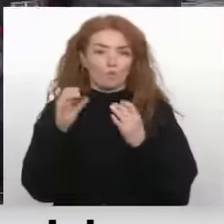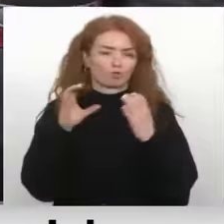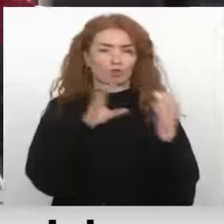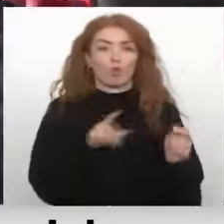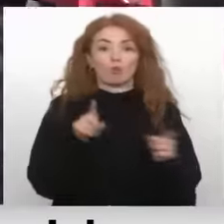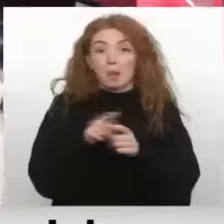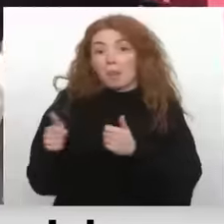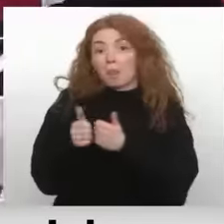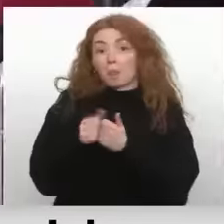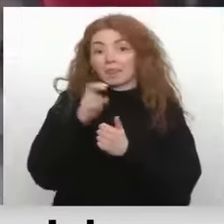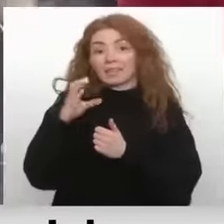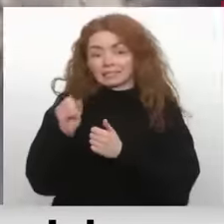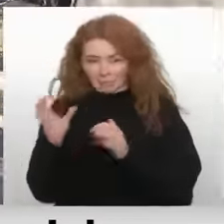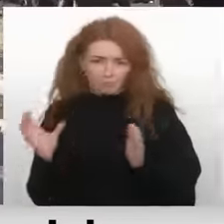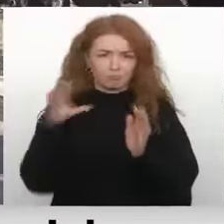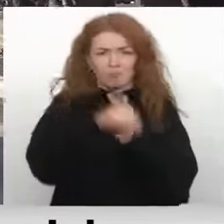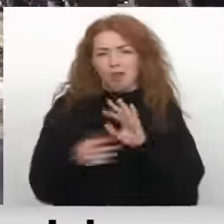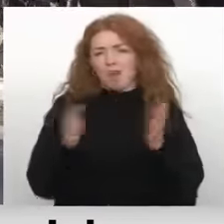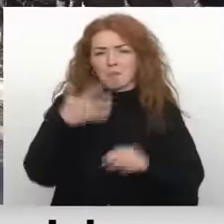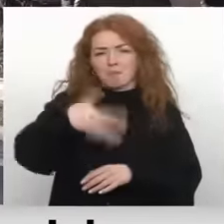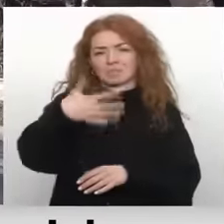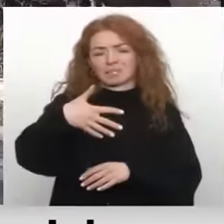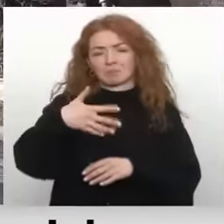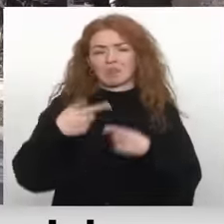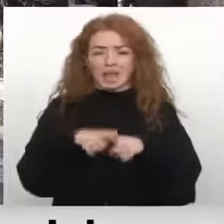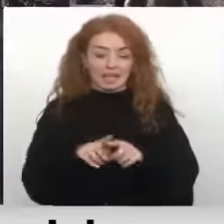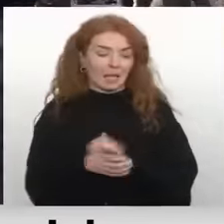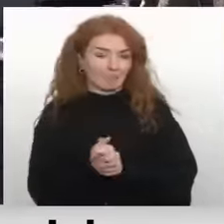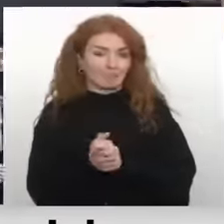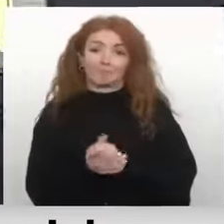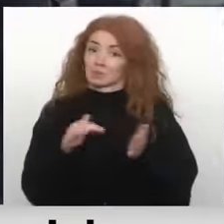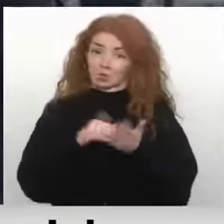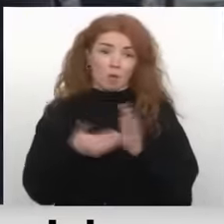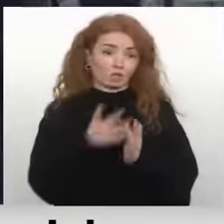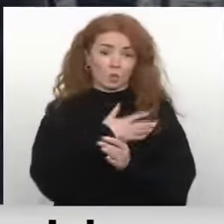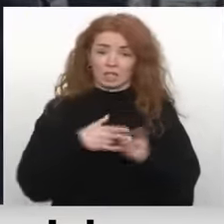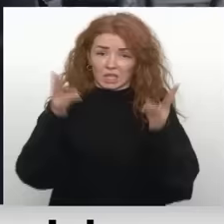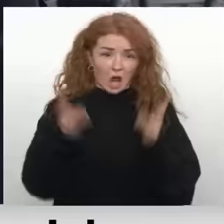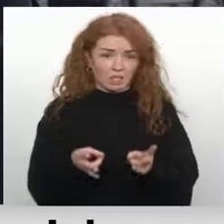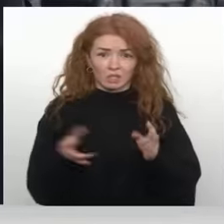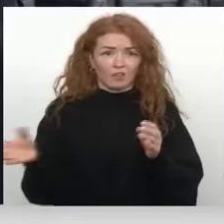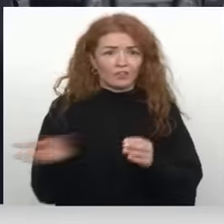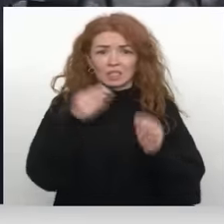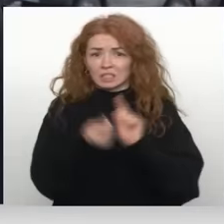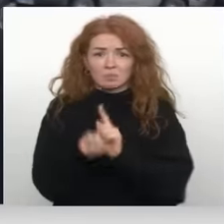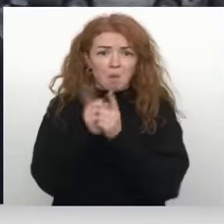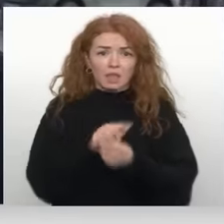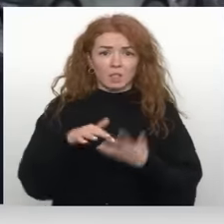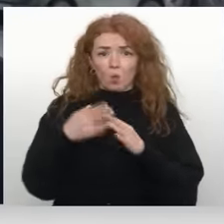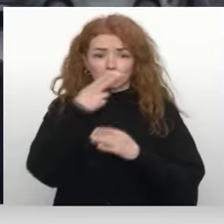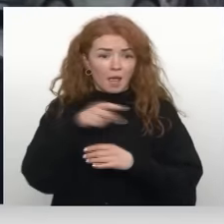Nīcas puses tām pievienojās vēl aptuveni 50. Situācija diezgan traģiska. Viss tās izmaiņas, kas ir lauksaimniekiem pa